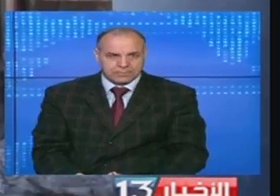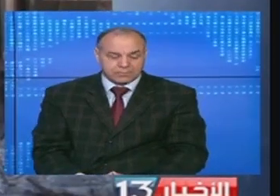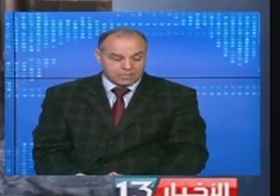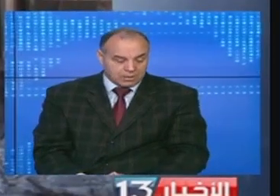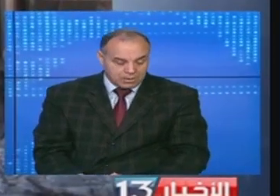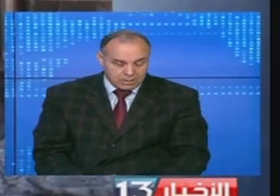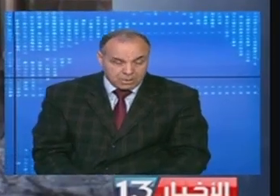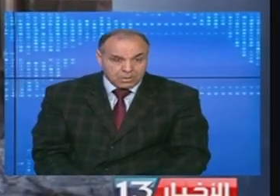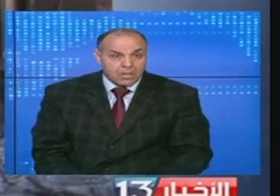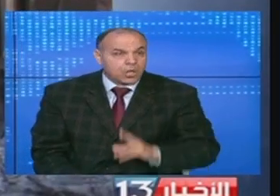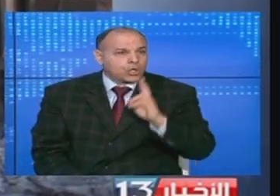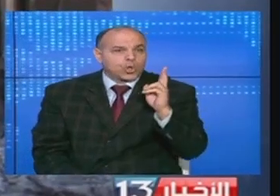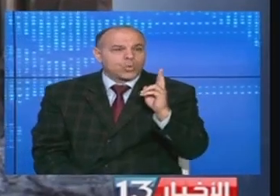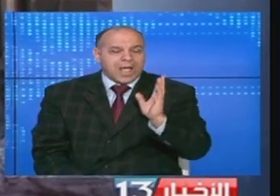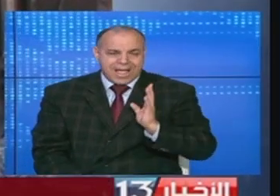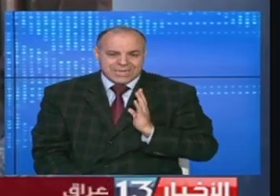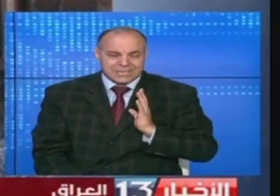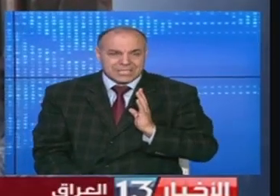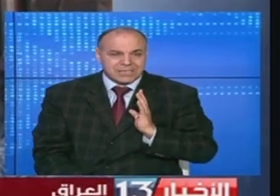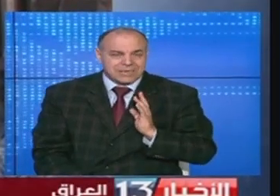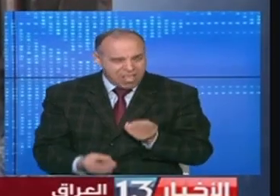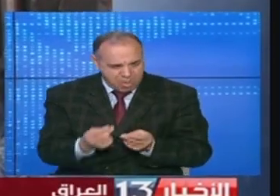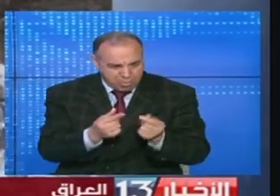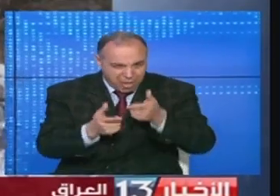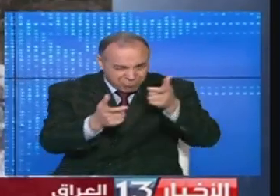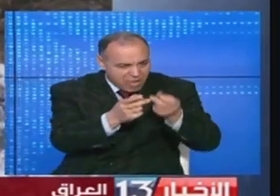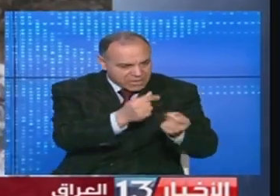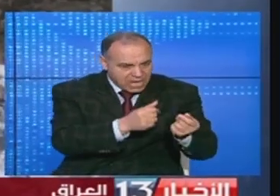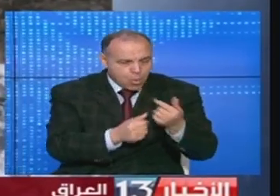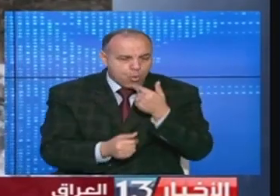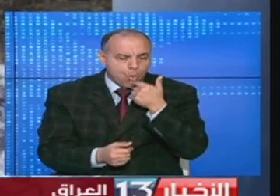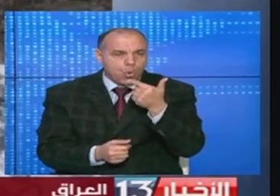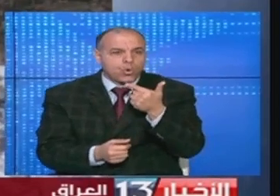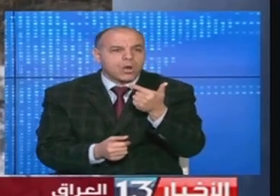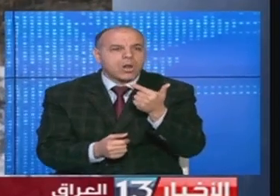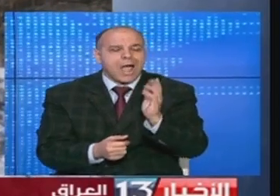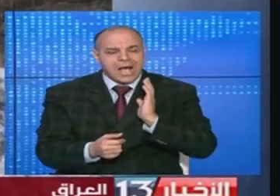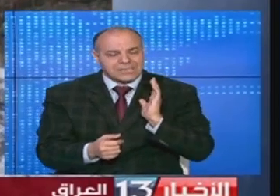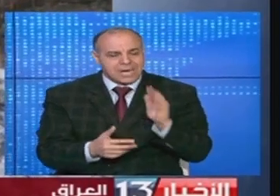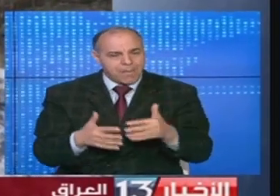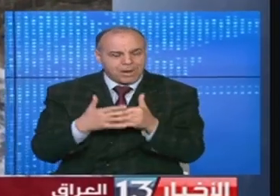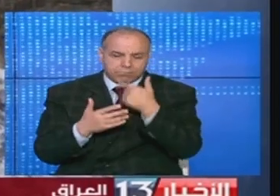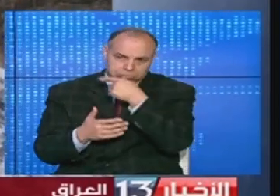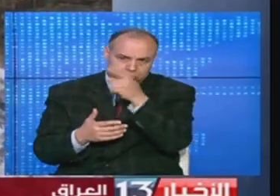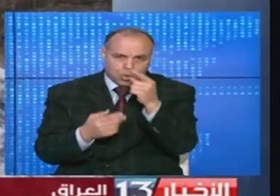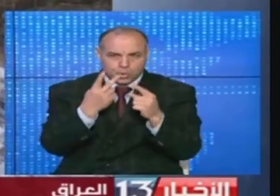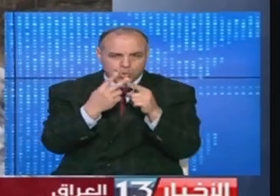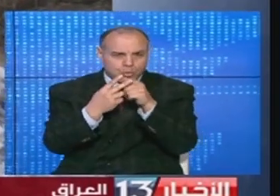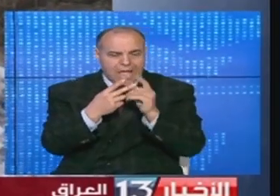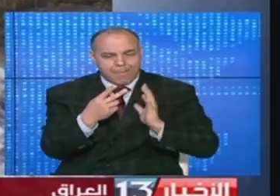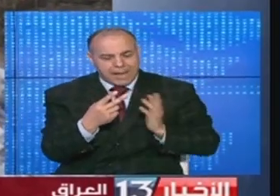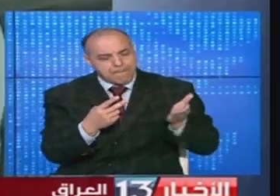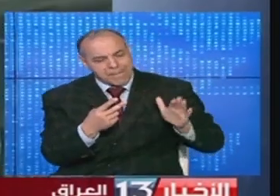لا يمكن ان تقتل جمودا وتفلت من العقاب هكذا كانت لهجه بيان البنتاغون ردا على مقتل جنديين امريكيين